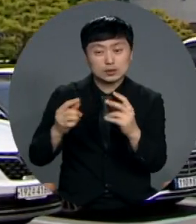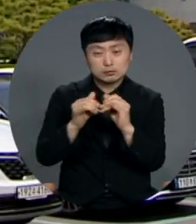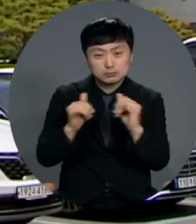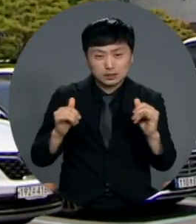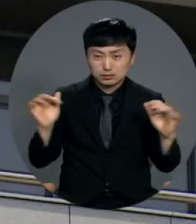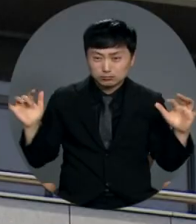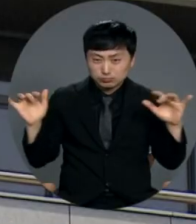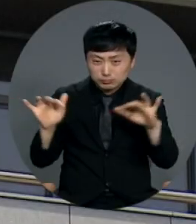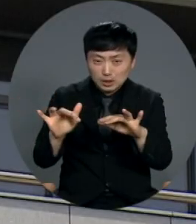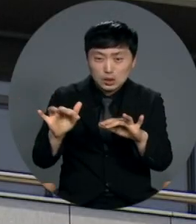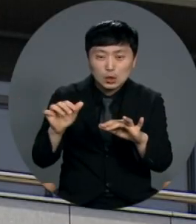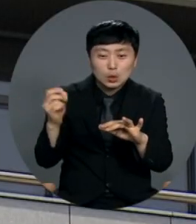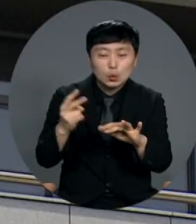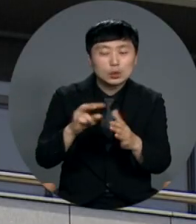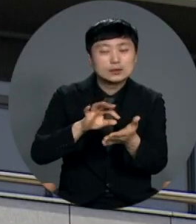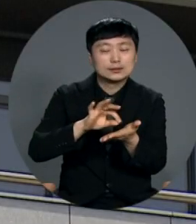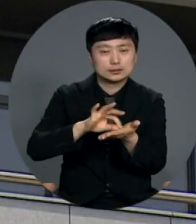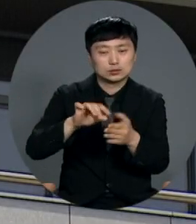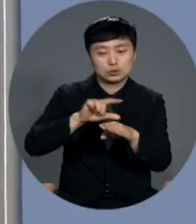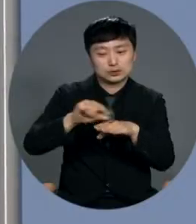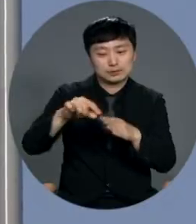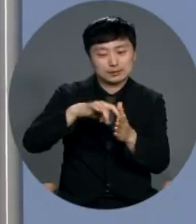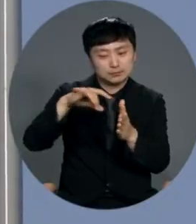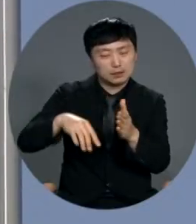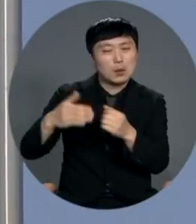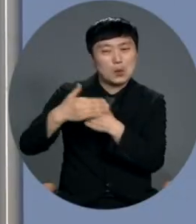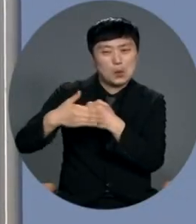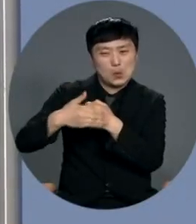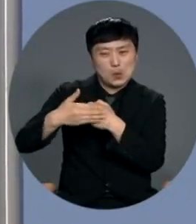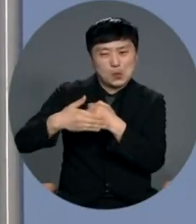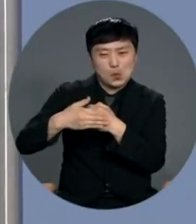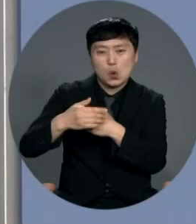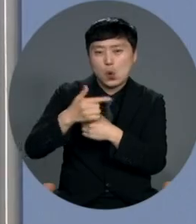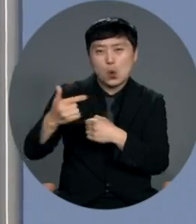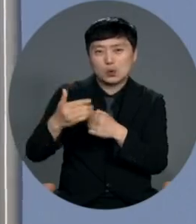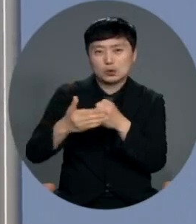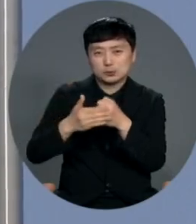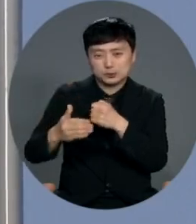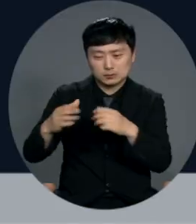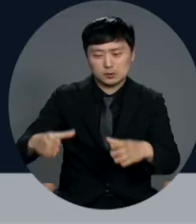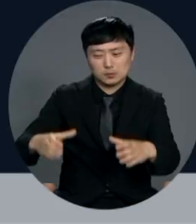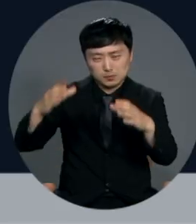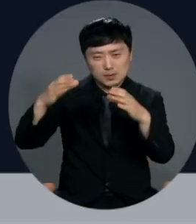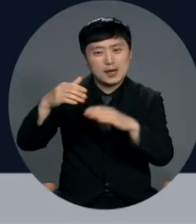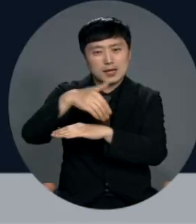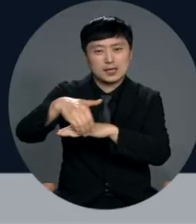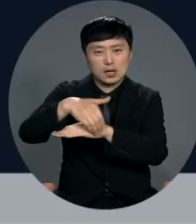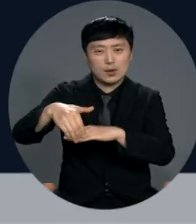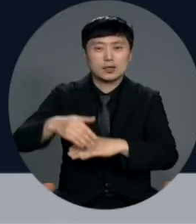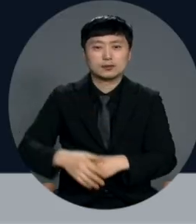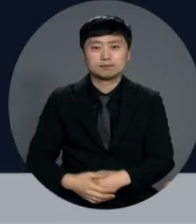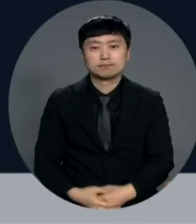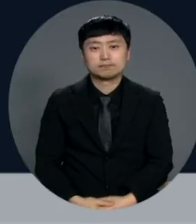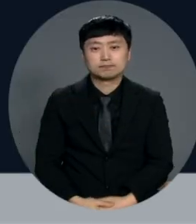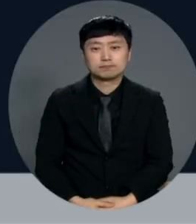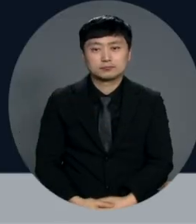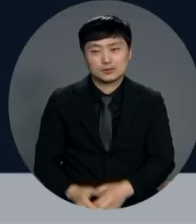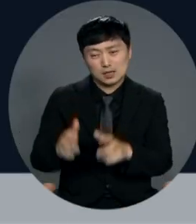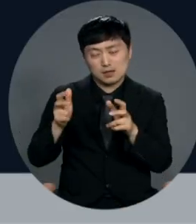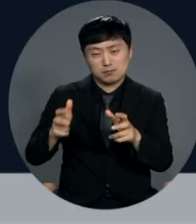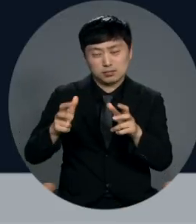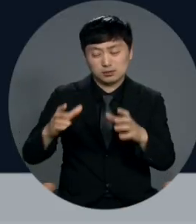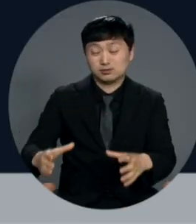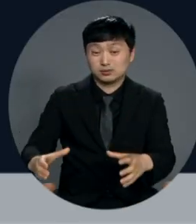지방세 증가 등 지역 경제에 도움을 준다며 흔들림없이 추진하겠다는 입장입니다 저희들도 사실은 뭐 이렇게 발전소